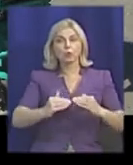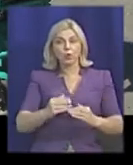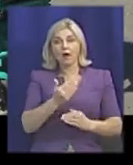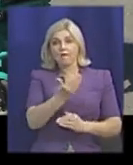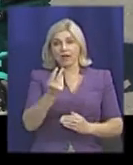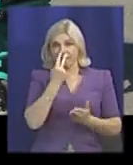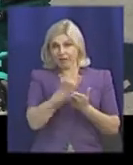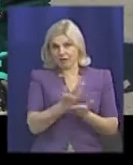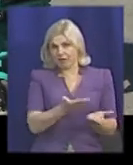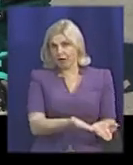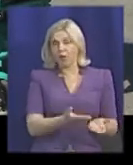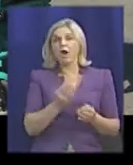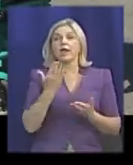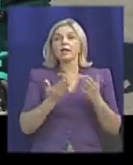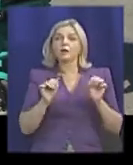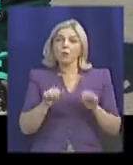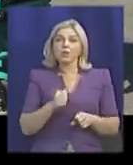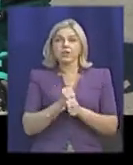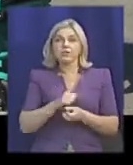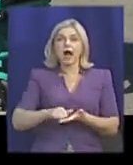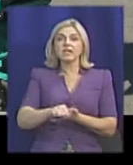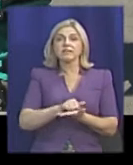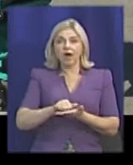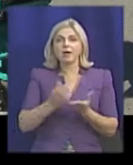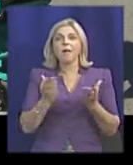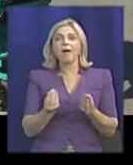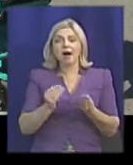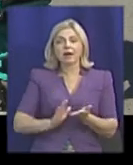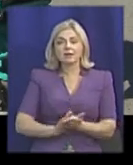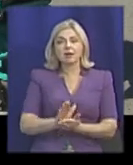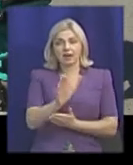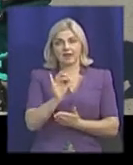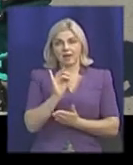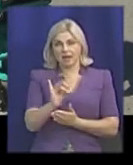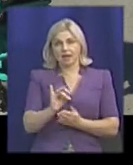цьому заїзді. Якщо можна зробити асфальтом плавний заїзд і затягнути його